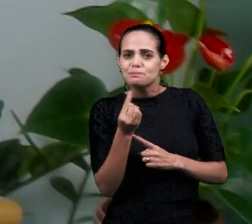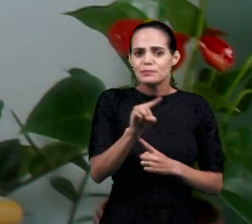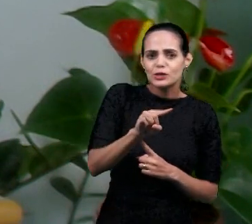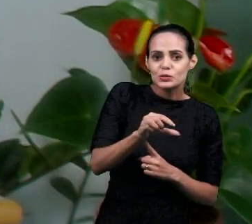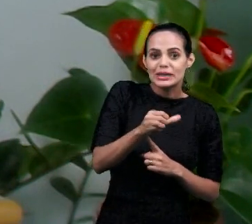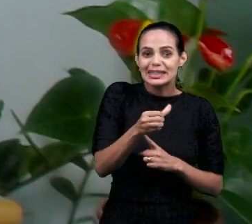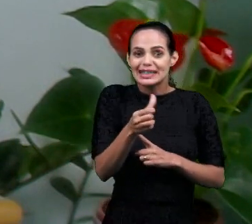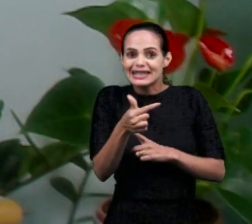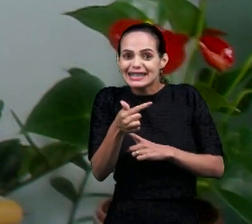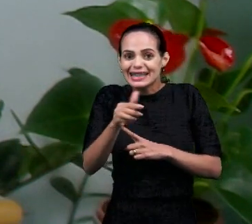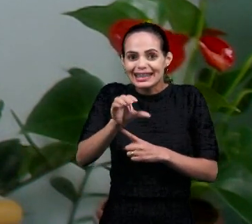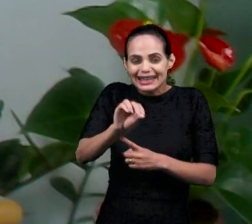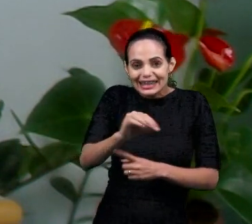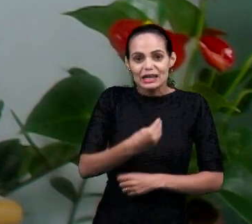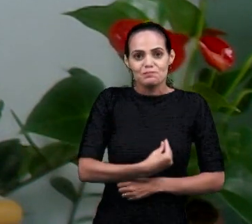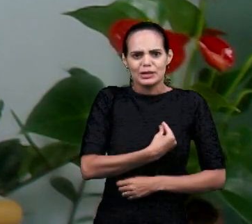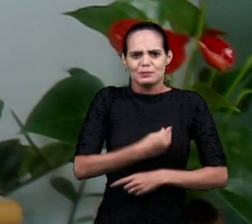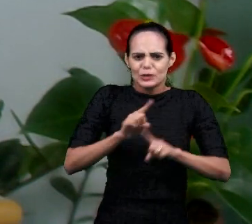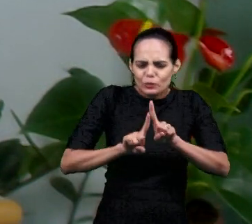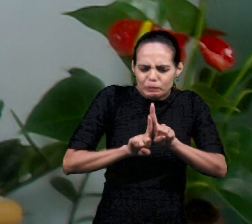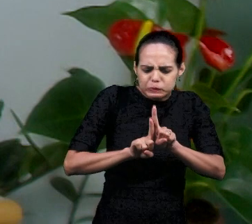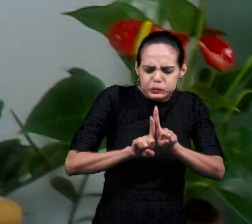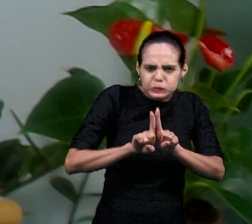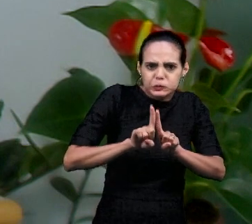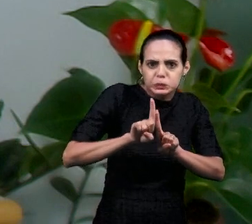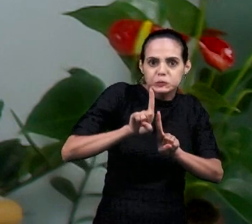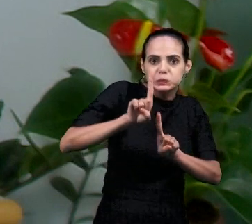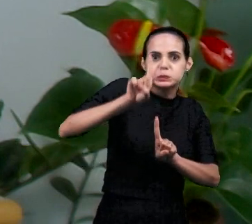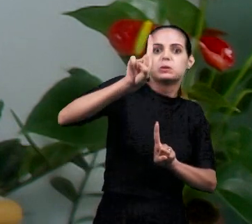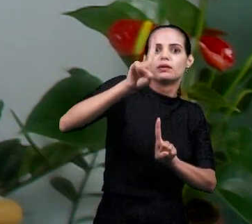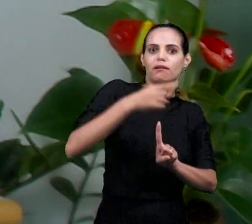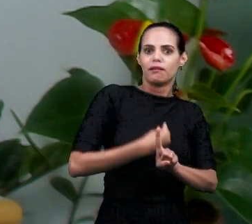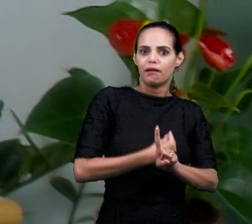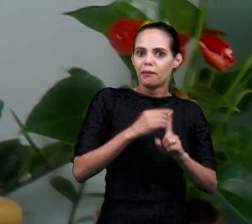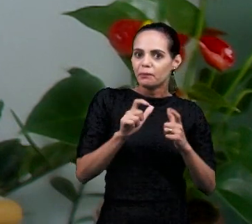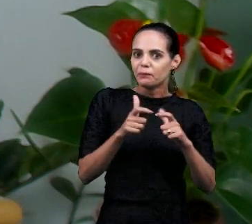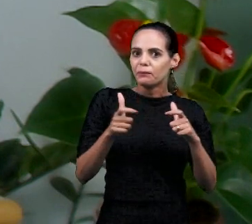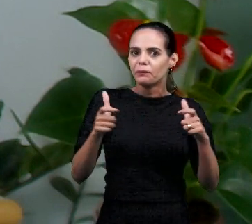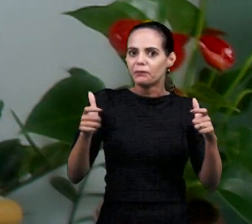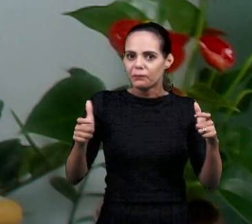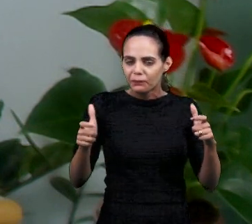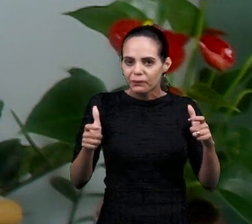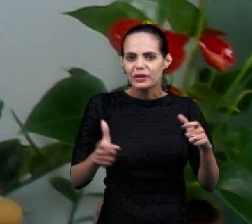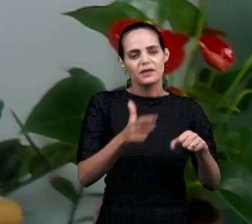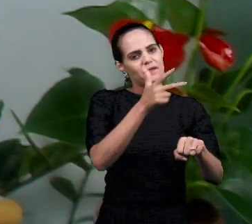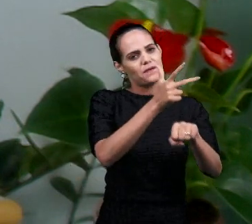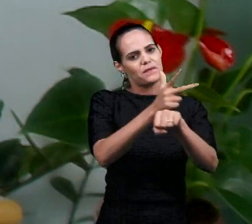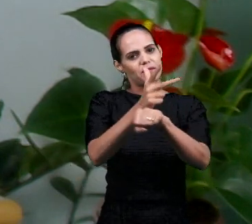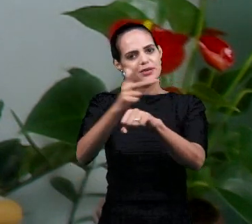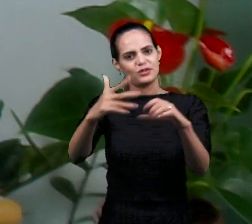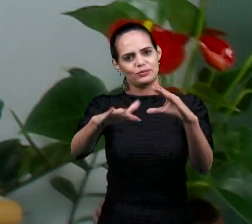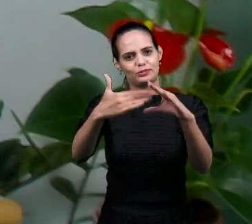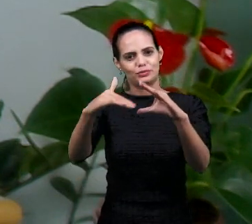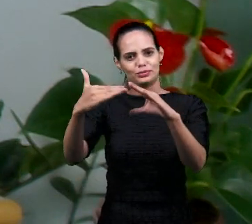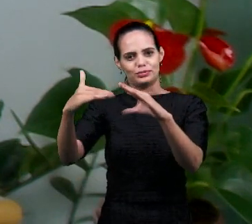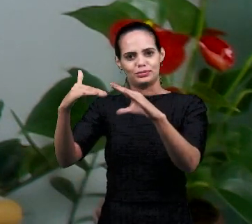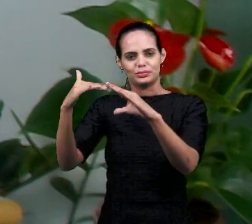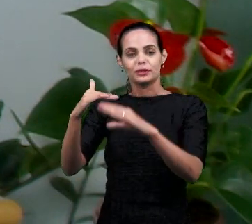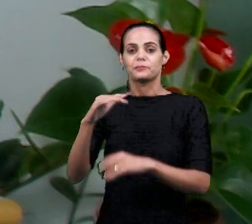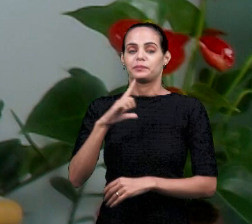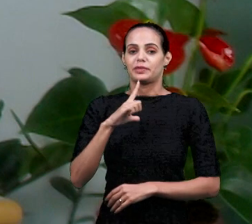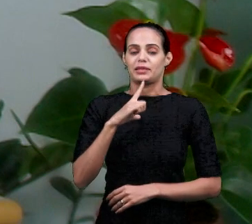6 670 participations, en comptant avec quelques vidéos, peu de vidéos, mais nous avons